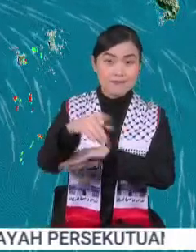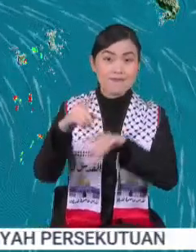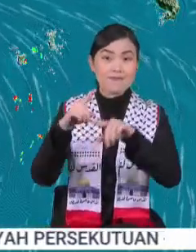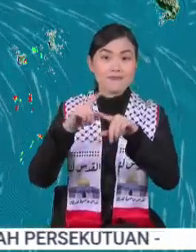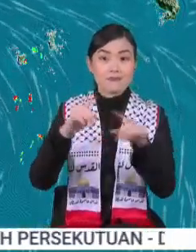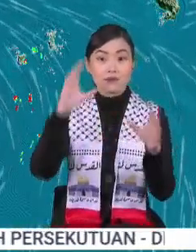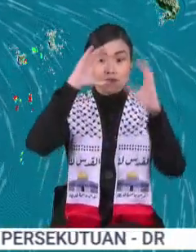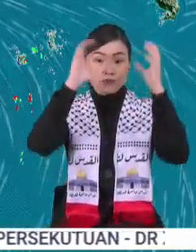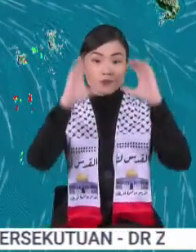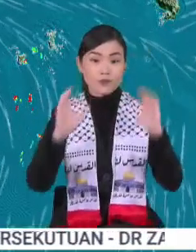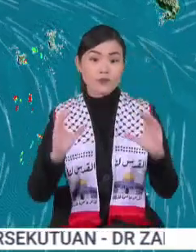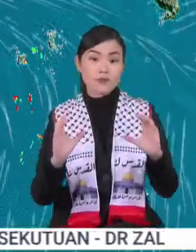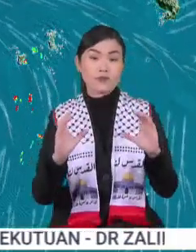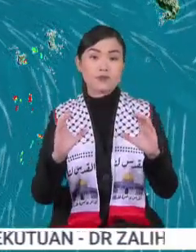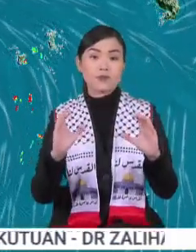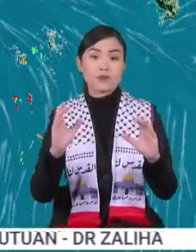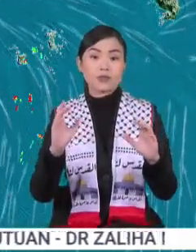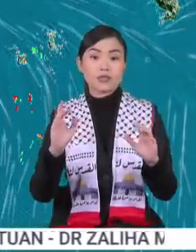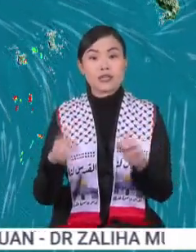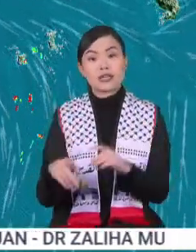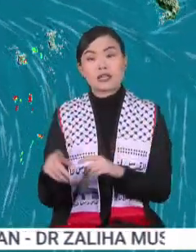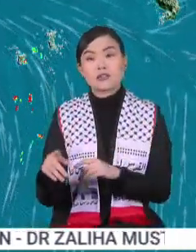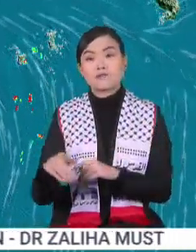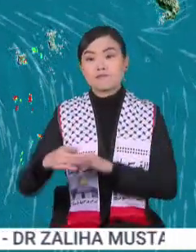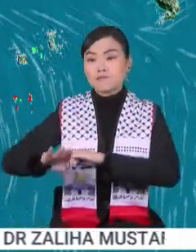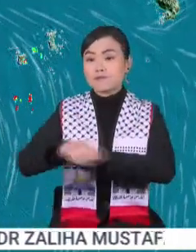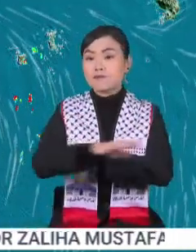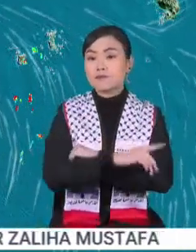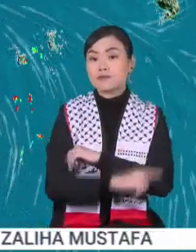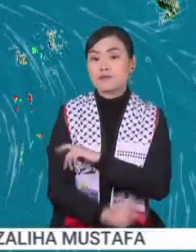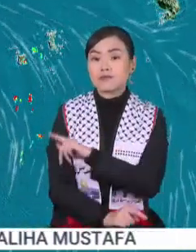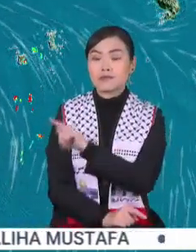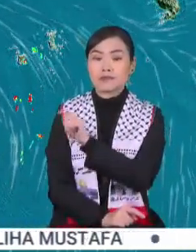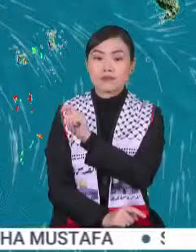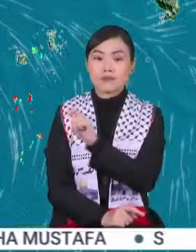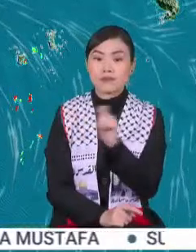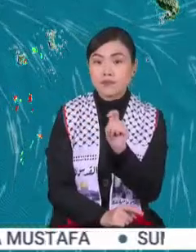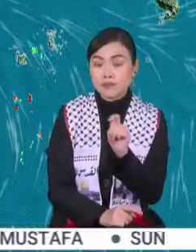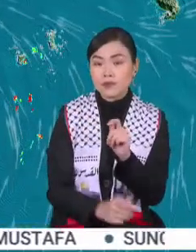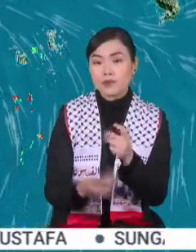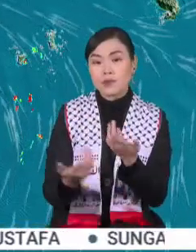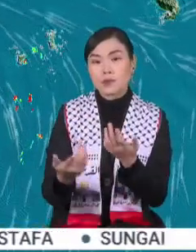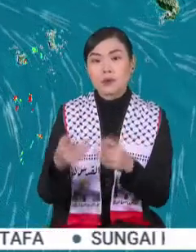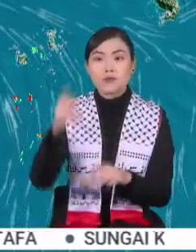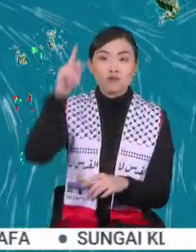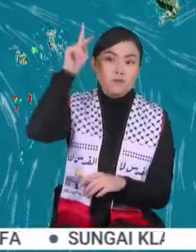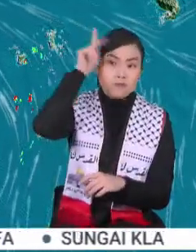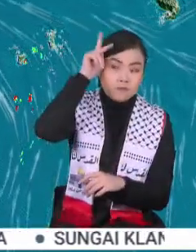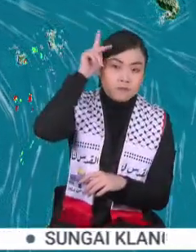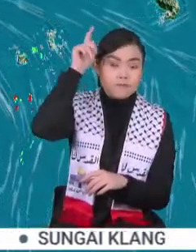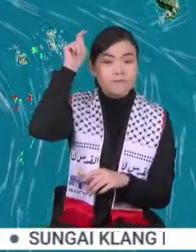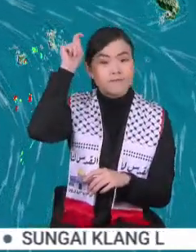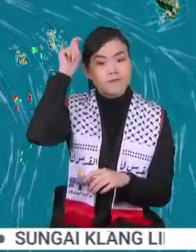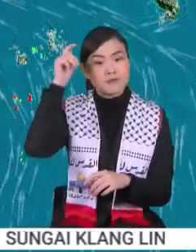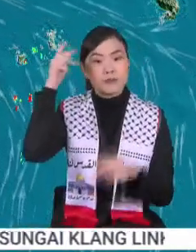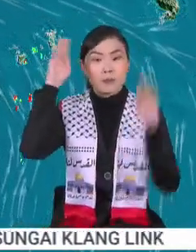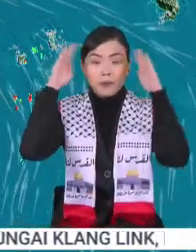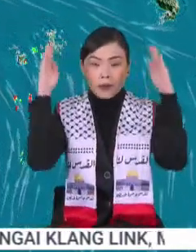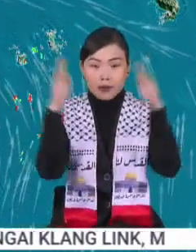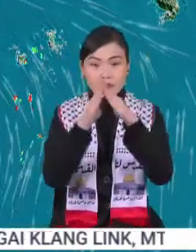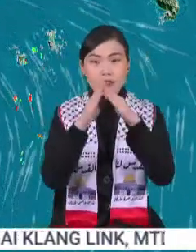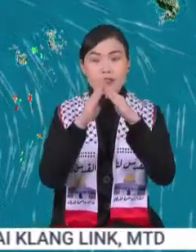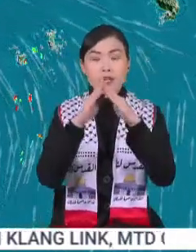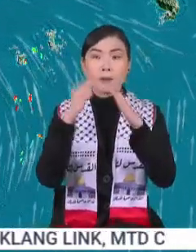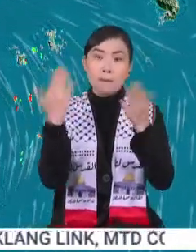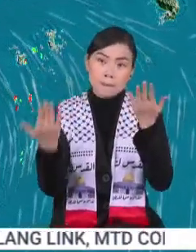keadaan cuaca di negeri-negeri pantai timur iaitu di negeri Kelantan Terengganu Pahang serta Timur Johor keadaan cuaca di sini dijangka